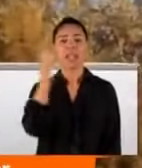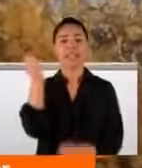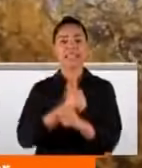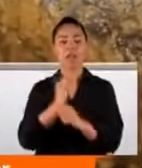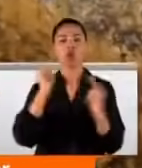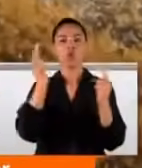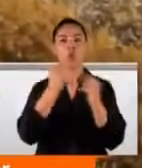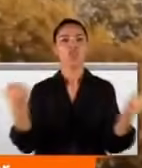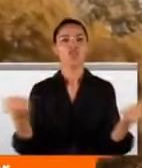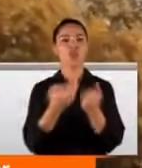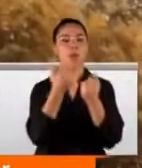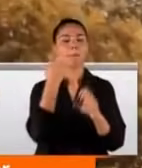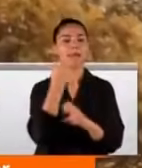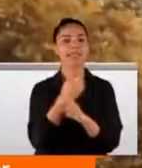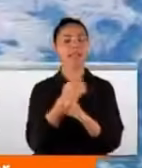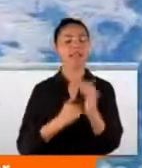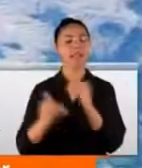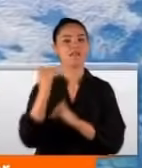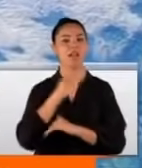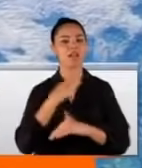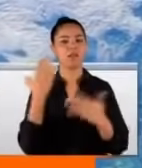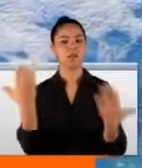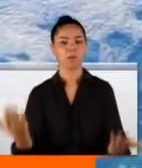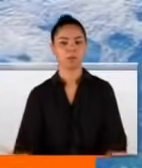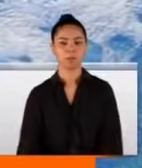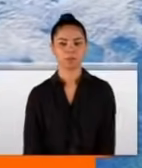asteroidin dünyamıza çarpma olasılığını arttırdı.